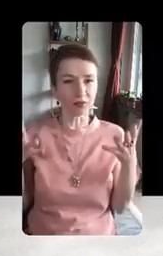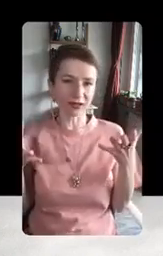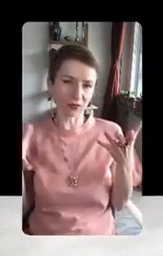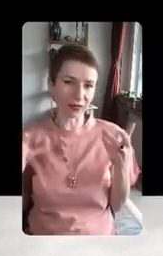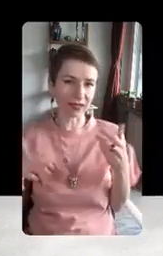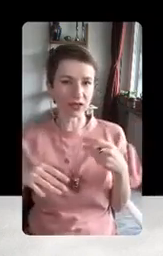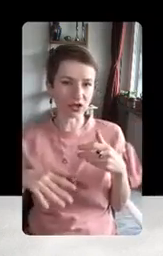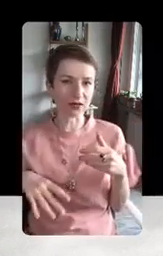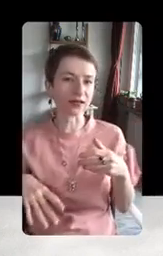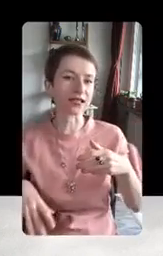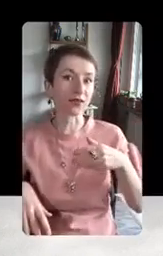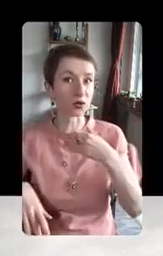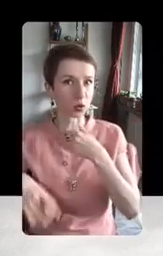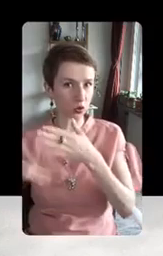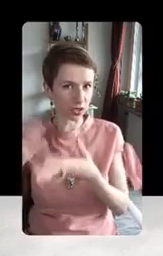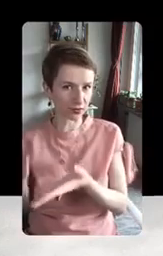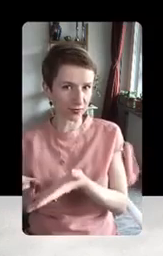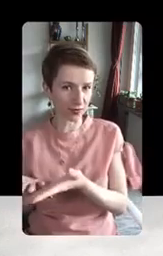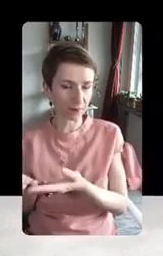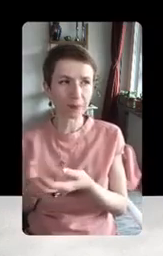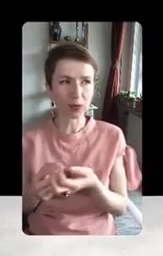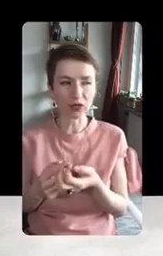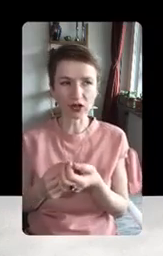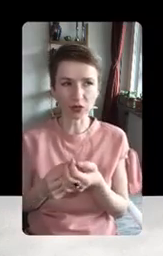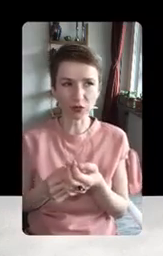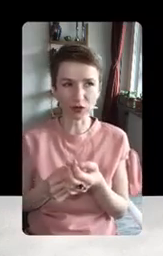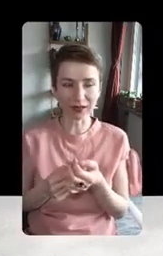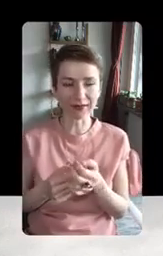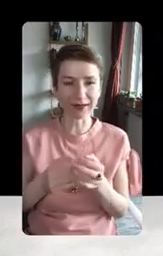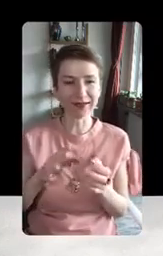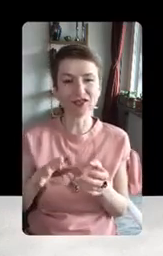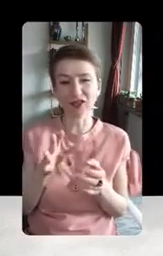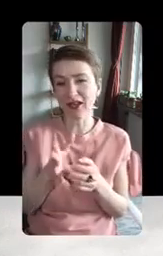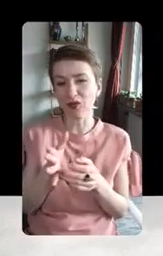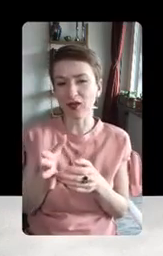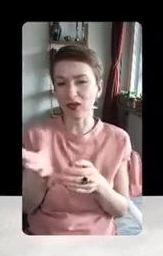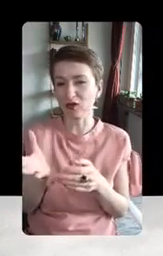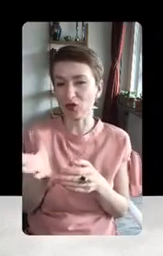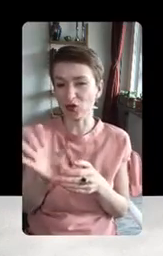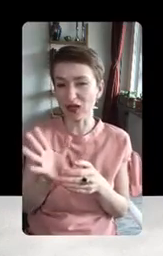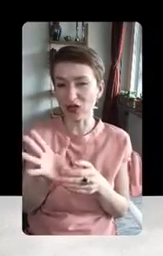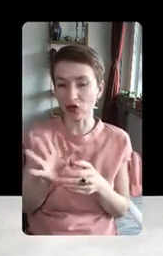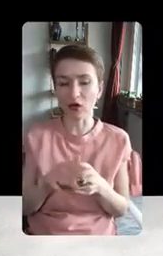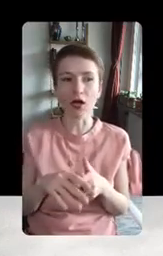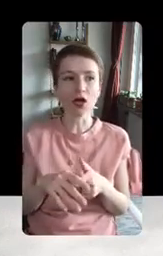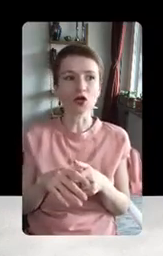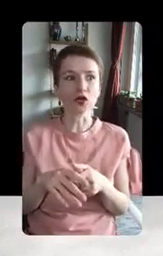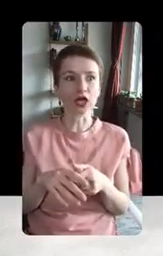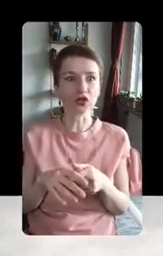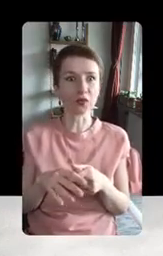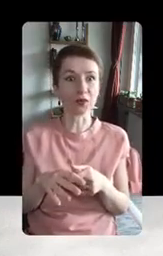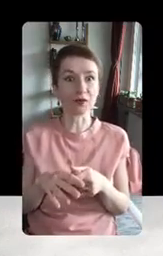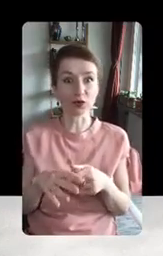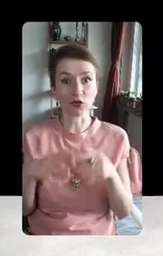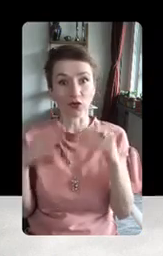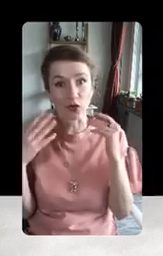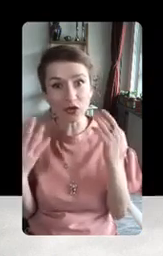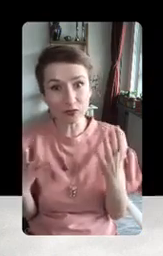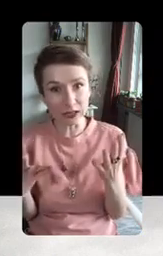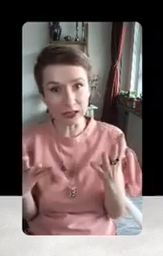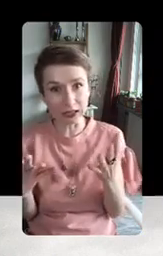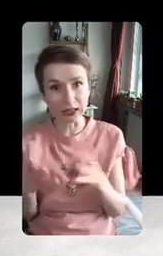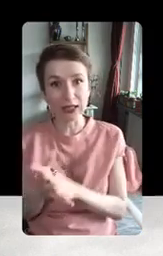юных джентльменов были отношения со своими служанками. Но так, чтобы вот ладно, 1-2 ребенка, ну еще куда ни шло, но так, чтобы прям